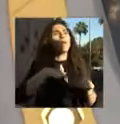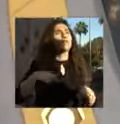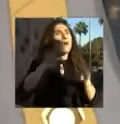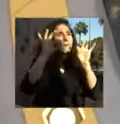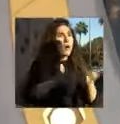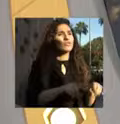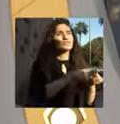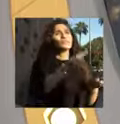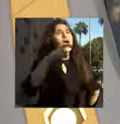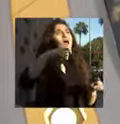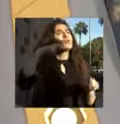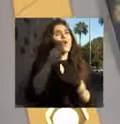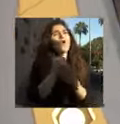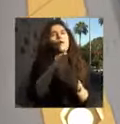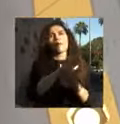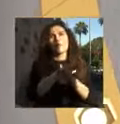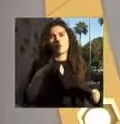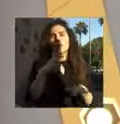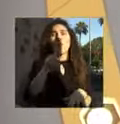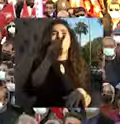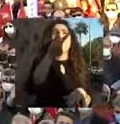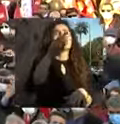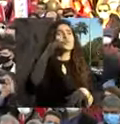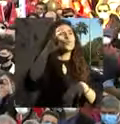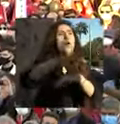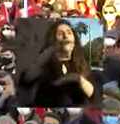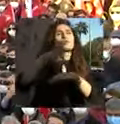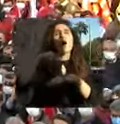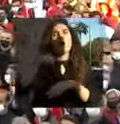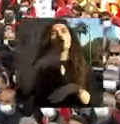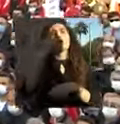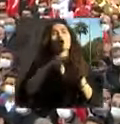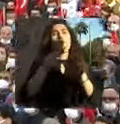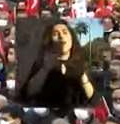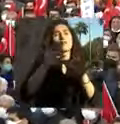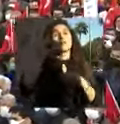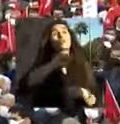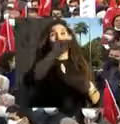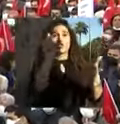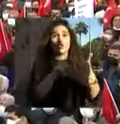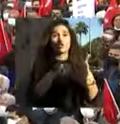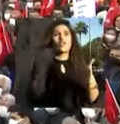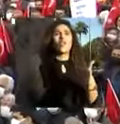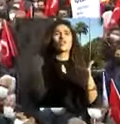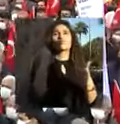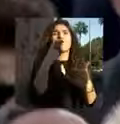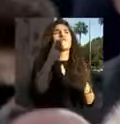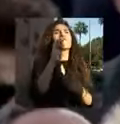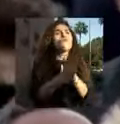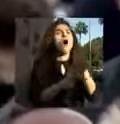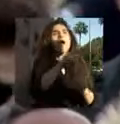başlayacak, eski otogarda bitecek. 13.4 kilometre. İkinci etap. Yenişehir Fuar alanında